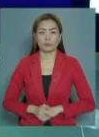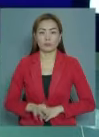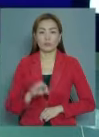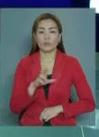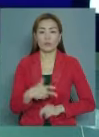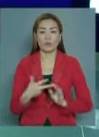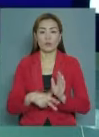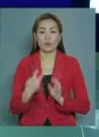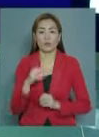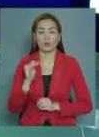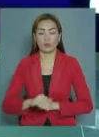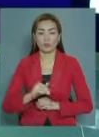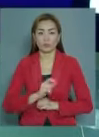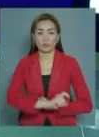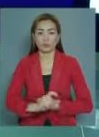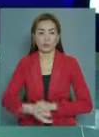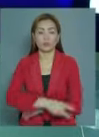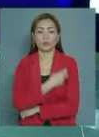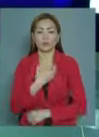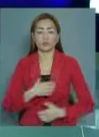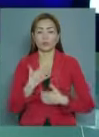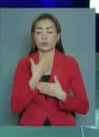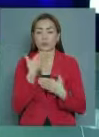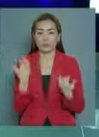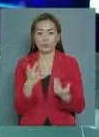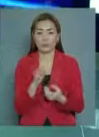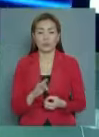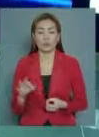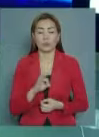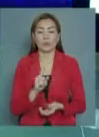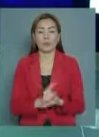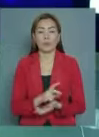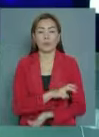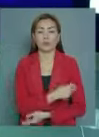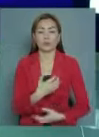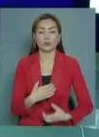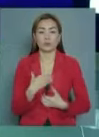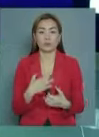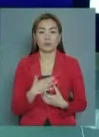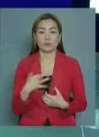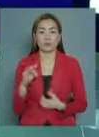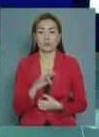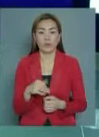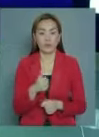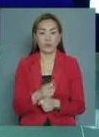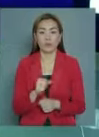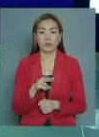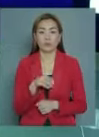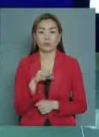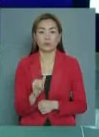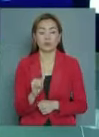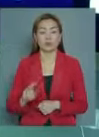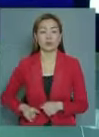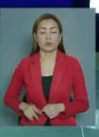Атырауда 82 мыңнан аса адам медициналық сақтандырылмаған. Бұл туралы міндетті әлеуметтік медициналық сақтандыру қоры Атырау облыстық